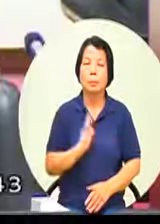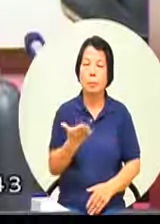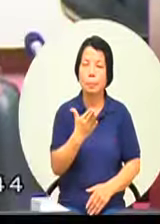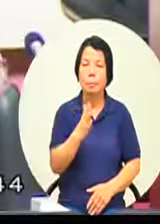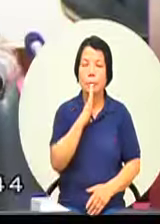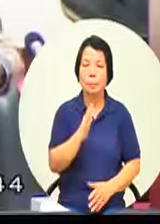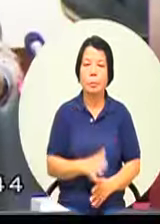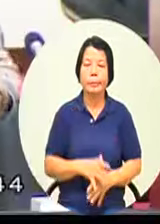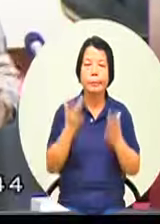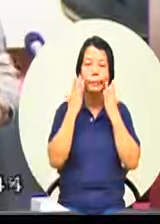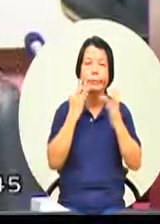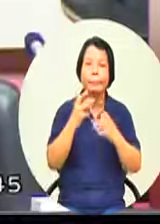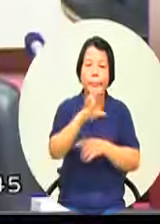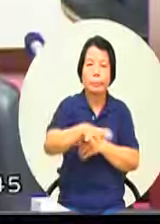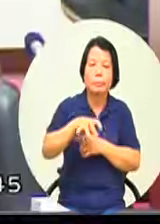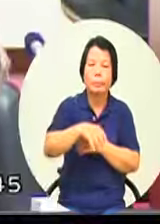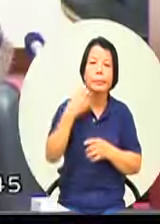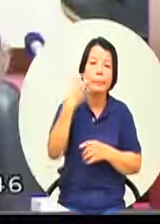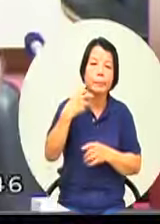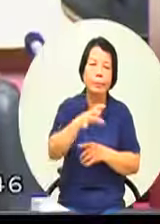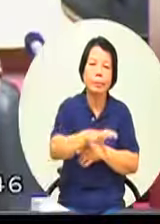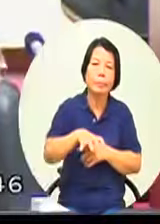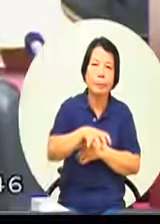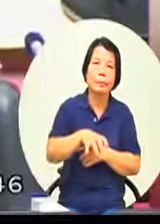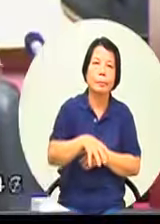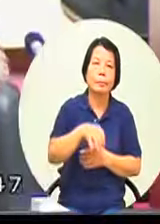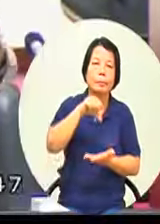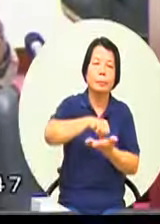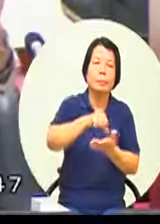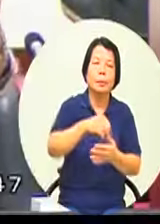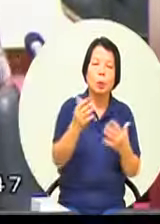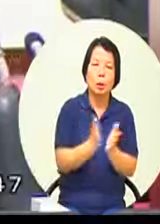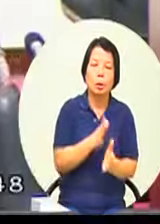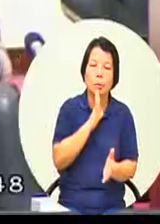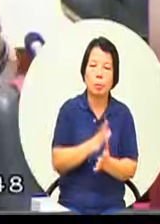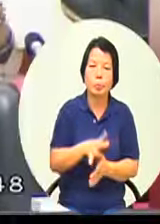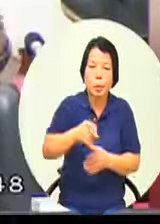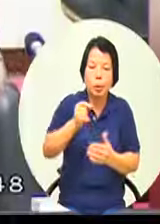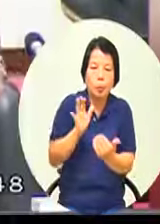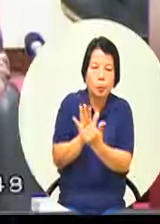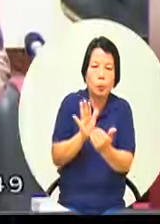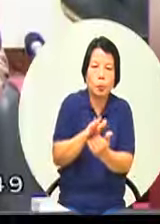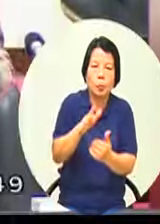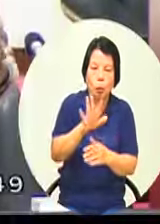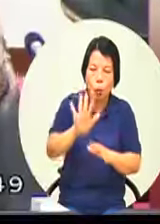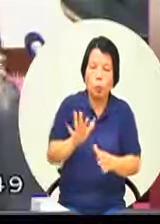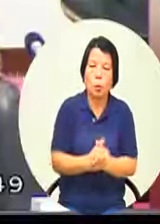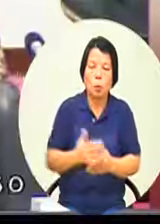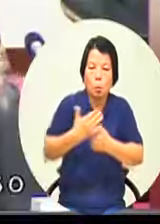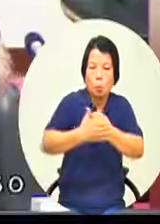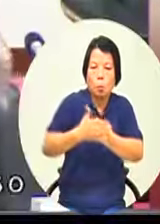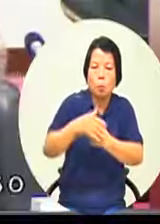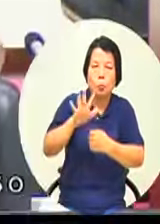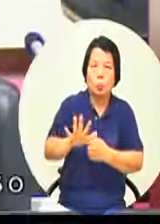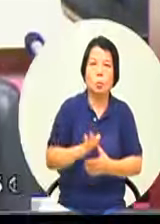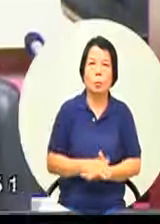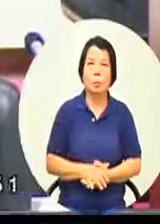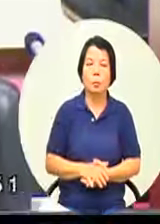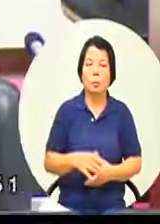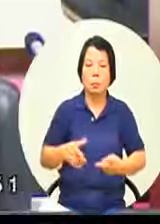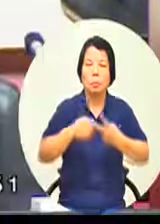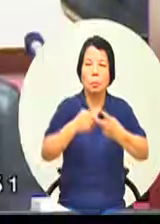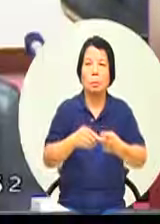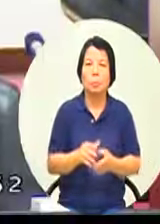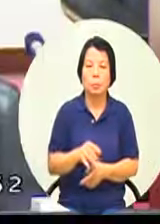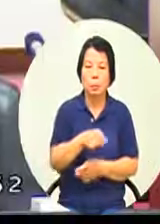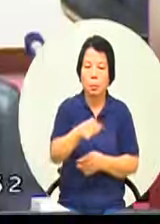们的菜农、我们的果农，为了第一个就防范台风，做一些措施、保护的措施；第二个，